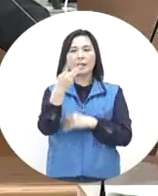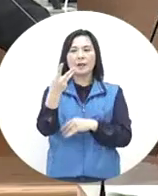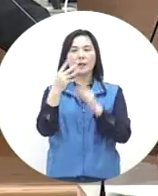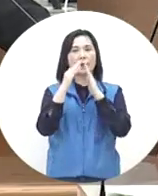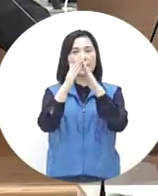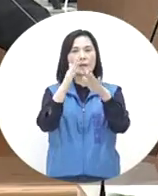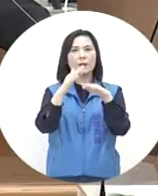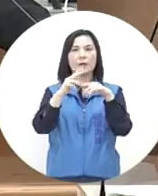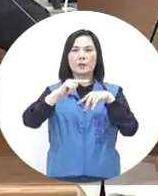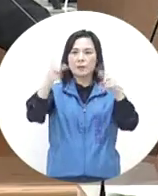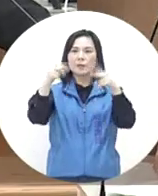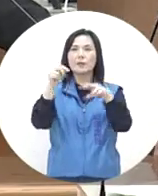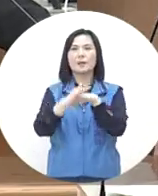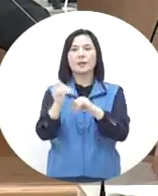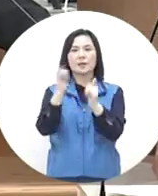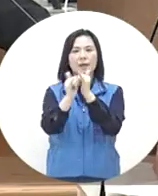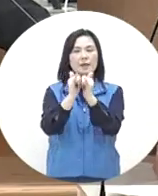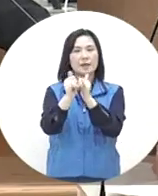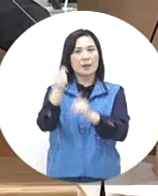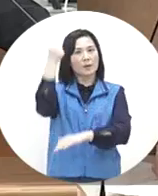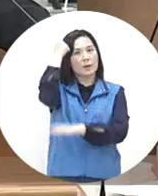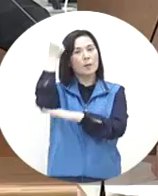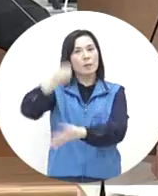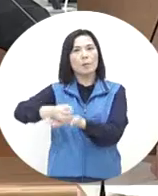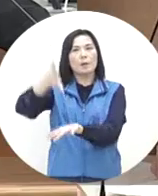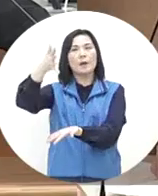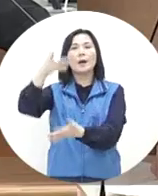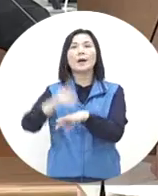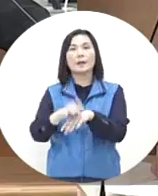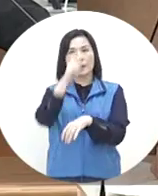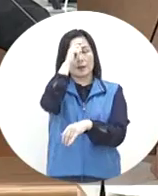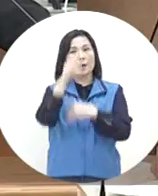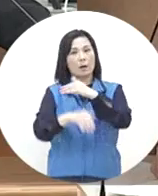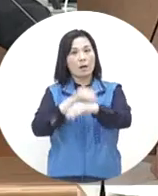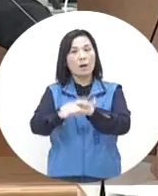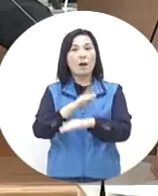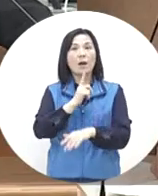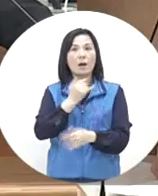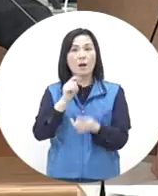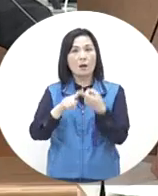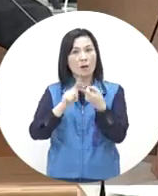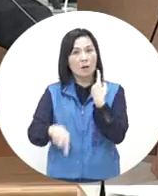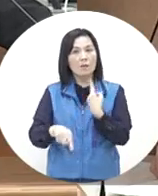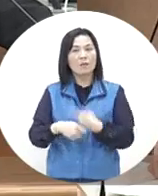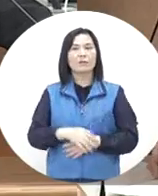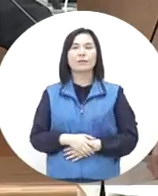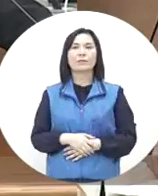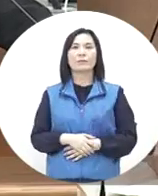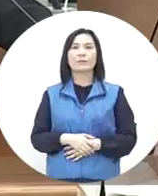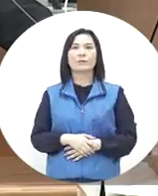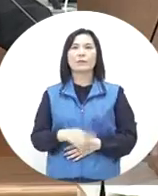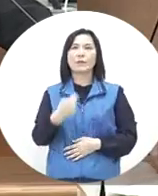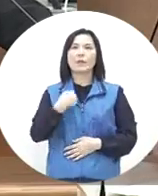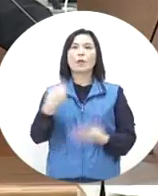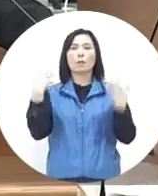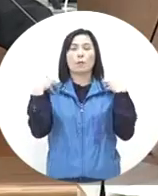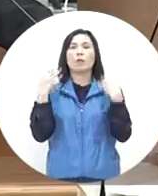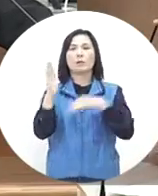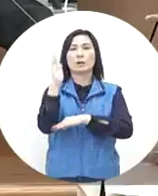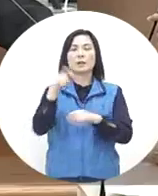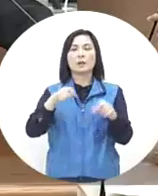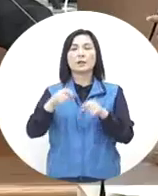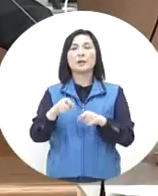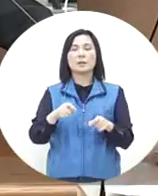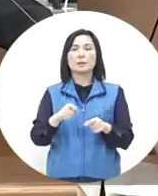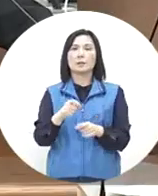什么社会住宅，对不对？你都想要给我来完成，对不对？ 我推动了政策，我当然很想赶快完